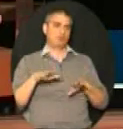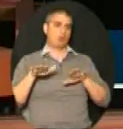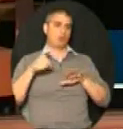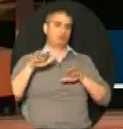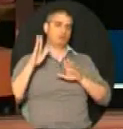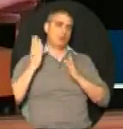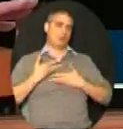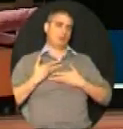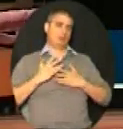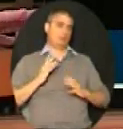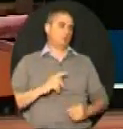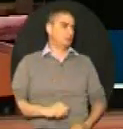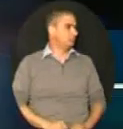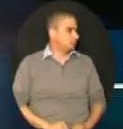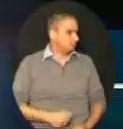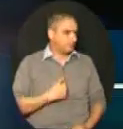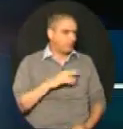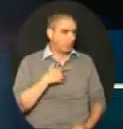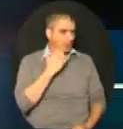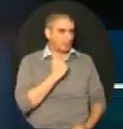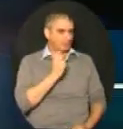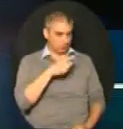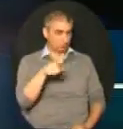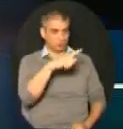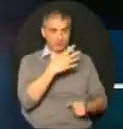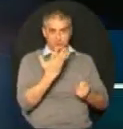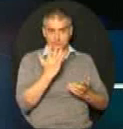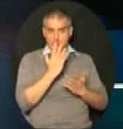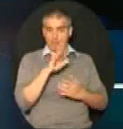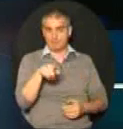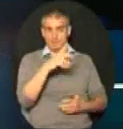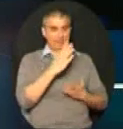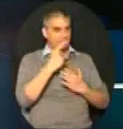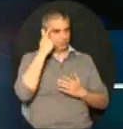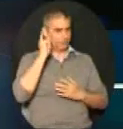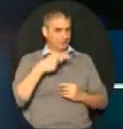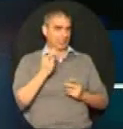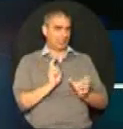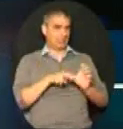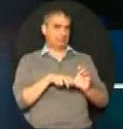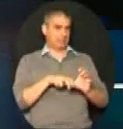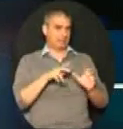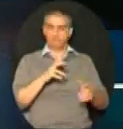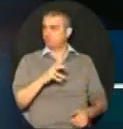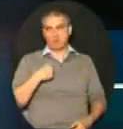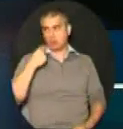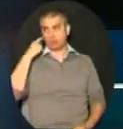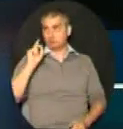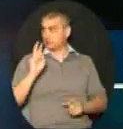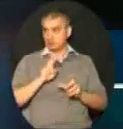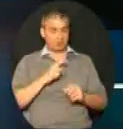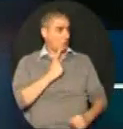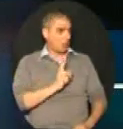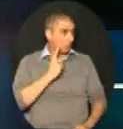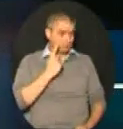לעצמו. אבל יחד עם זה אני לא יכול להתאפק ולומר, יש אצלכם אולי גם את כאלה שחשבו שצריך להצטרף בתנאים מסוימים. אני לא חשבתי שצריך להצטרף.